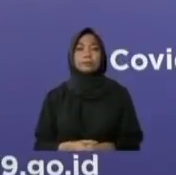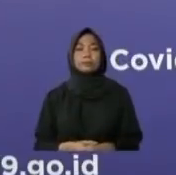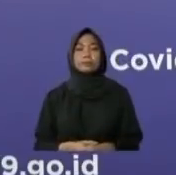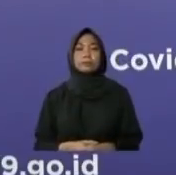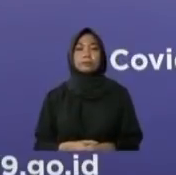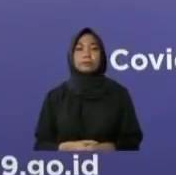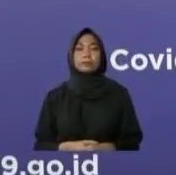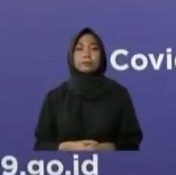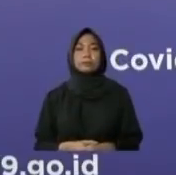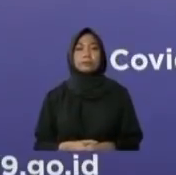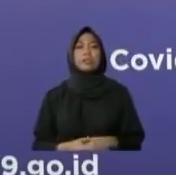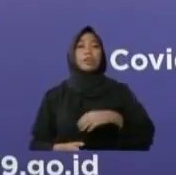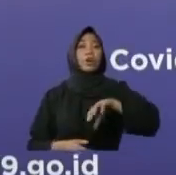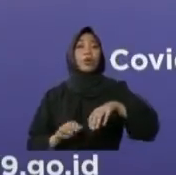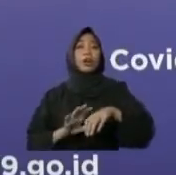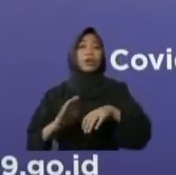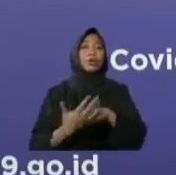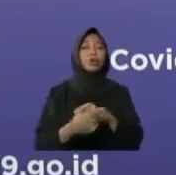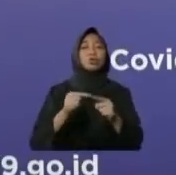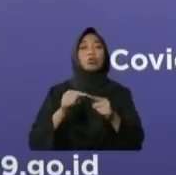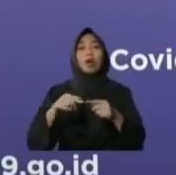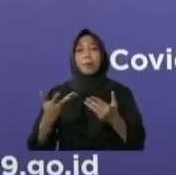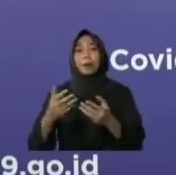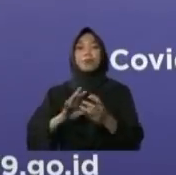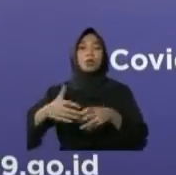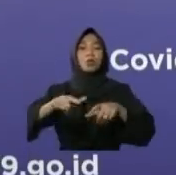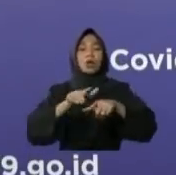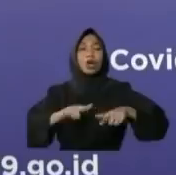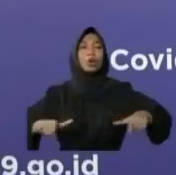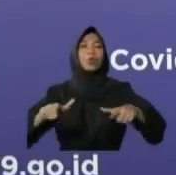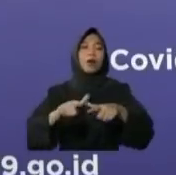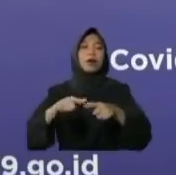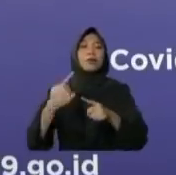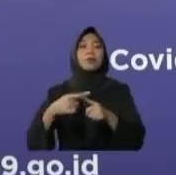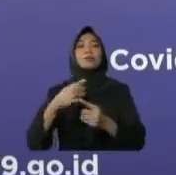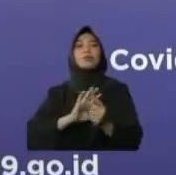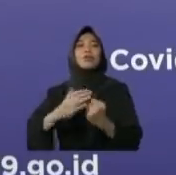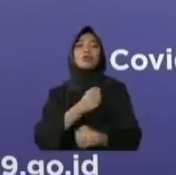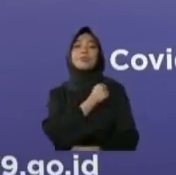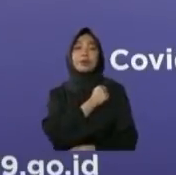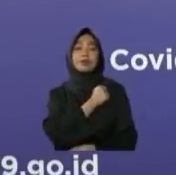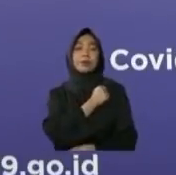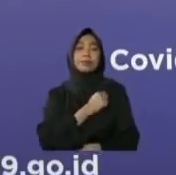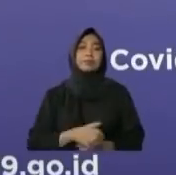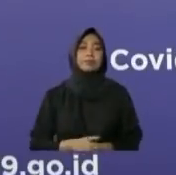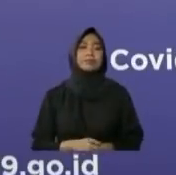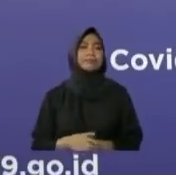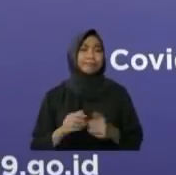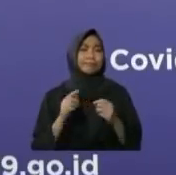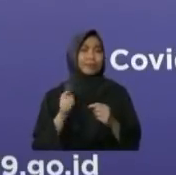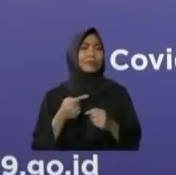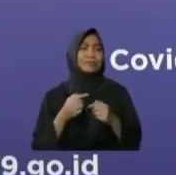agar kita bisa melindungi lingkungan kita dan bisa melindungi bangsa kita kita pasti bisa